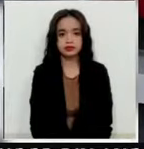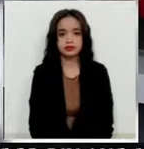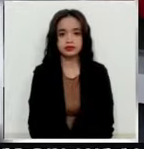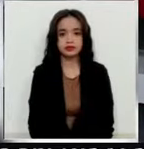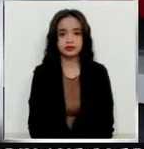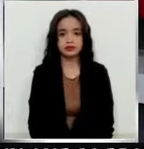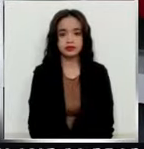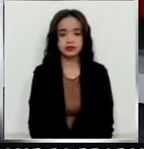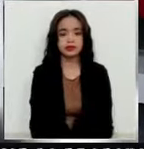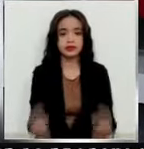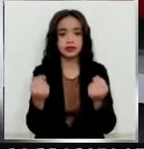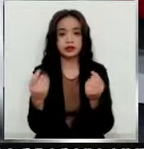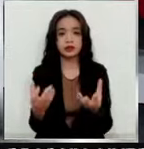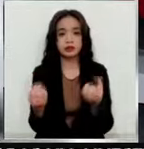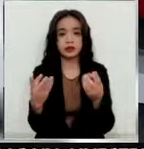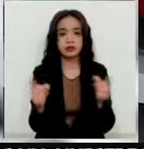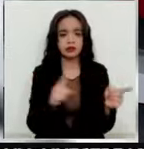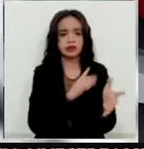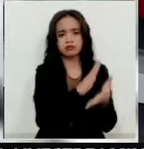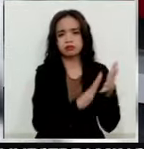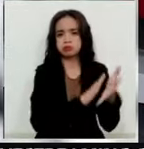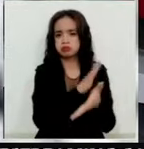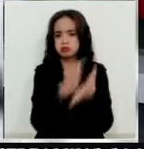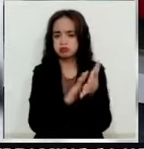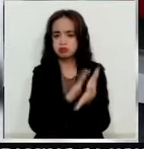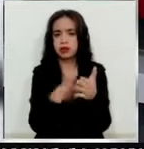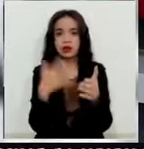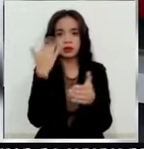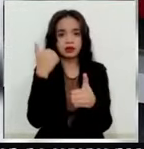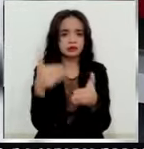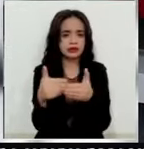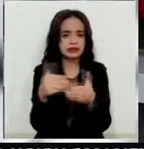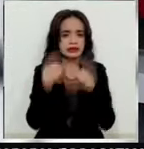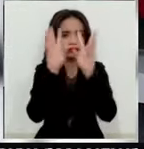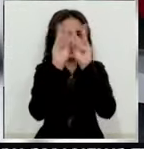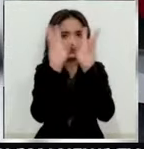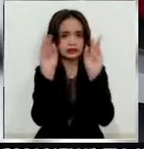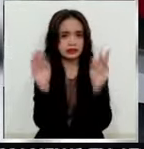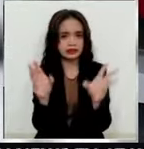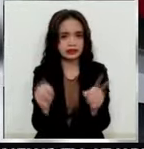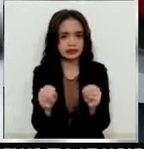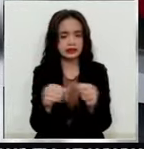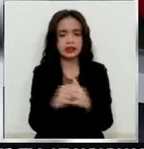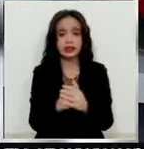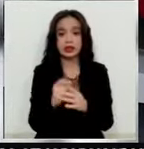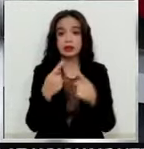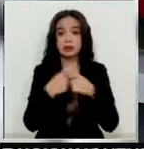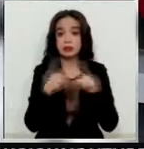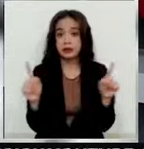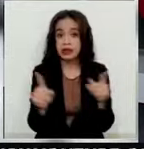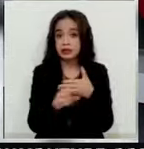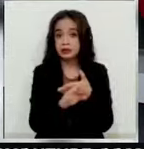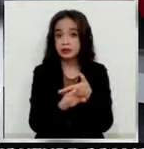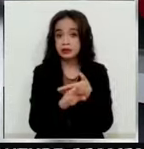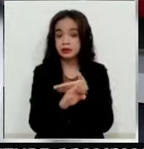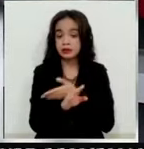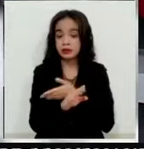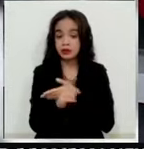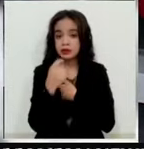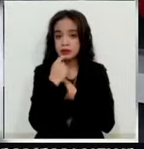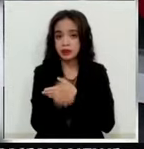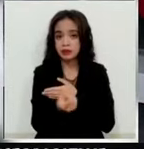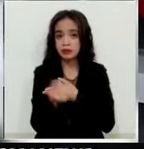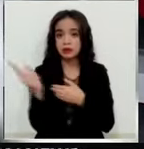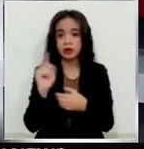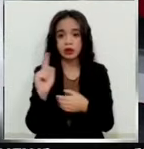Kabi-kabila na naman ang mga handaan habang palapit ang Pasko. Sarap sulitin. Pero dapat magpigil ayon po sa mga